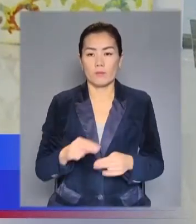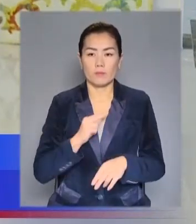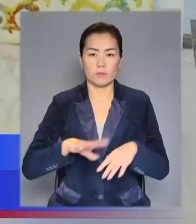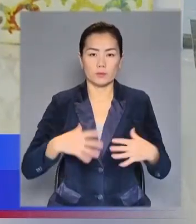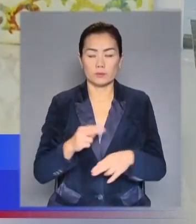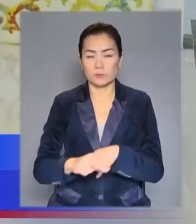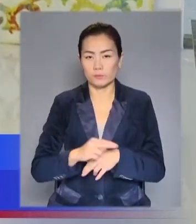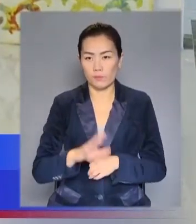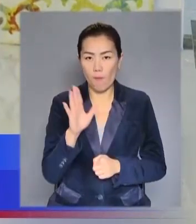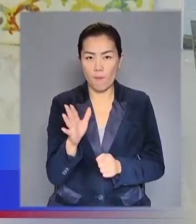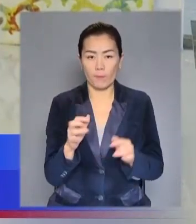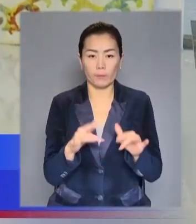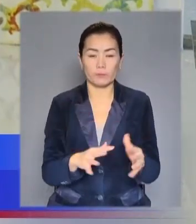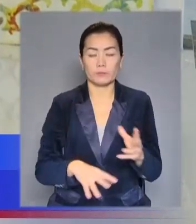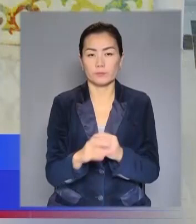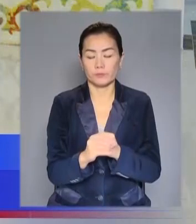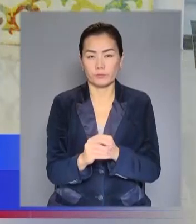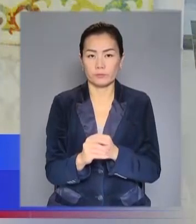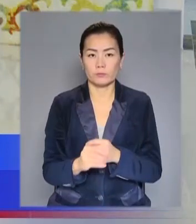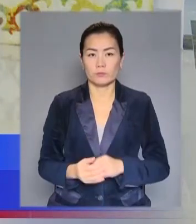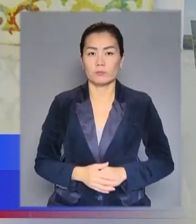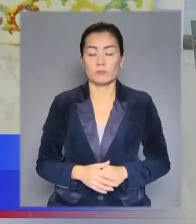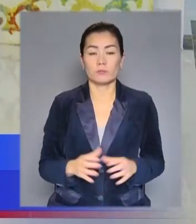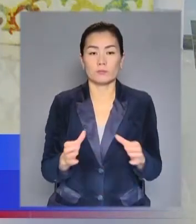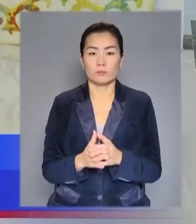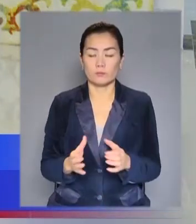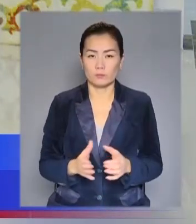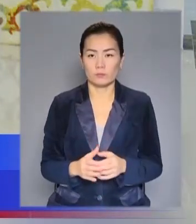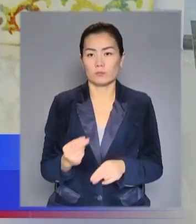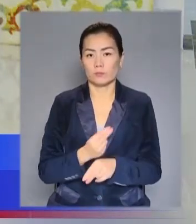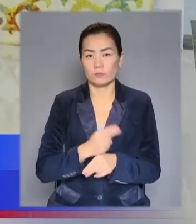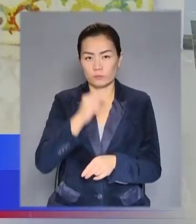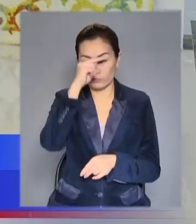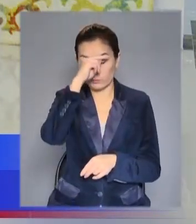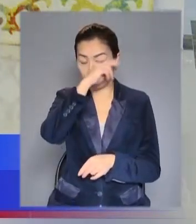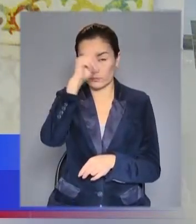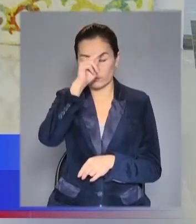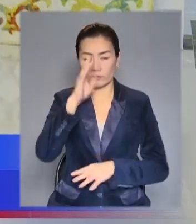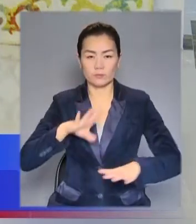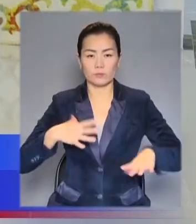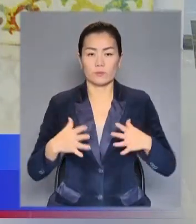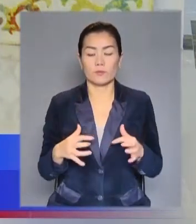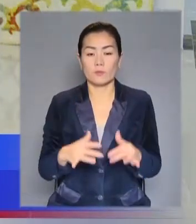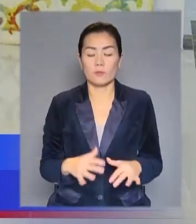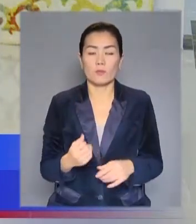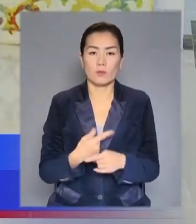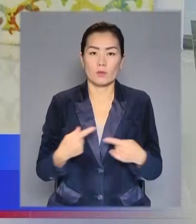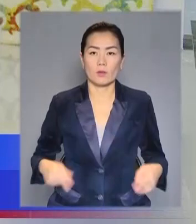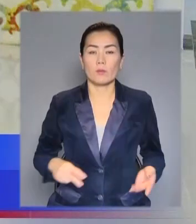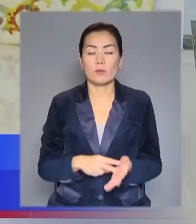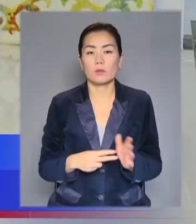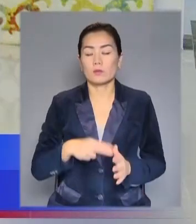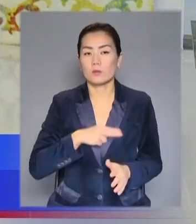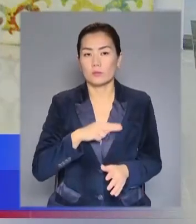және белгілі бір іс-әрекеттермен оларды шығармашылыққа, өнер білімге, ізденуге, ісмерлікке, түрлі-түрлі